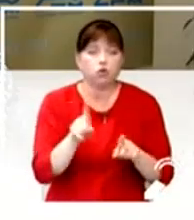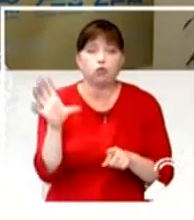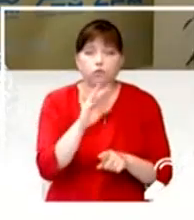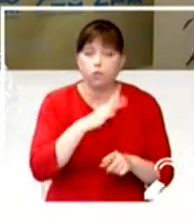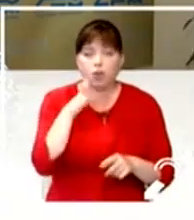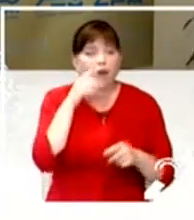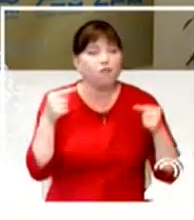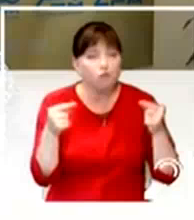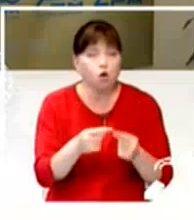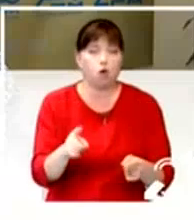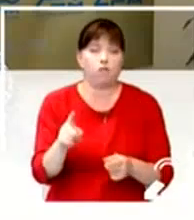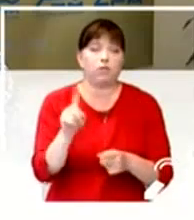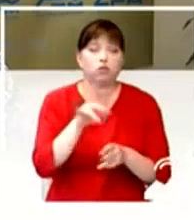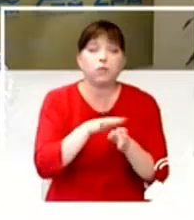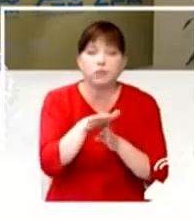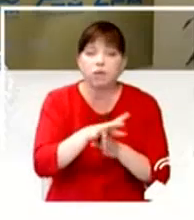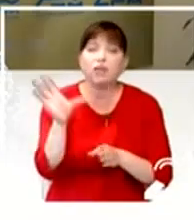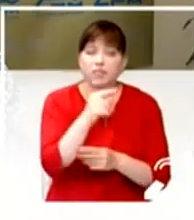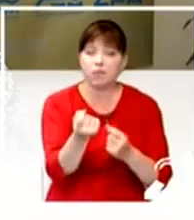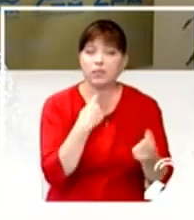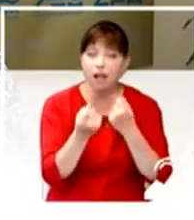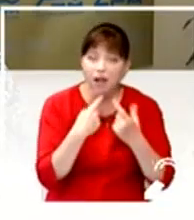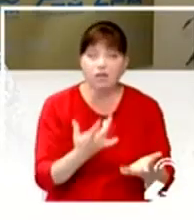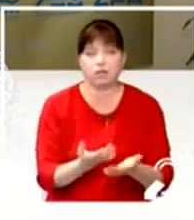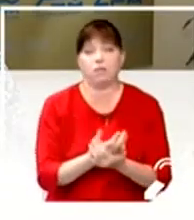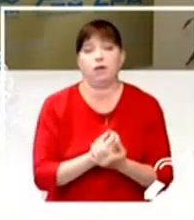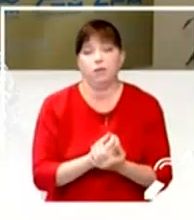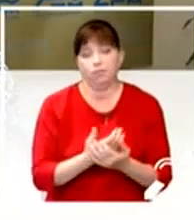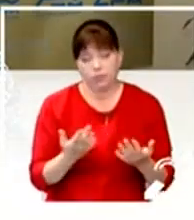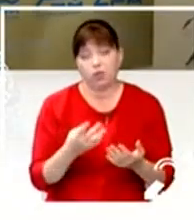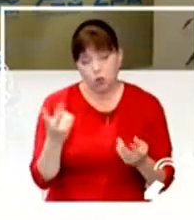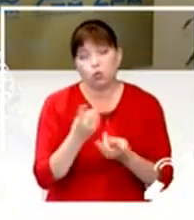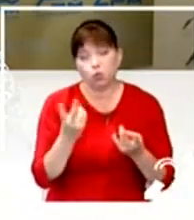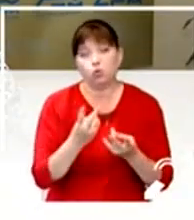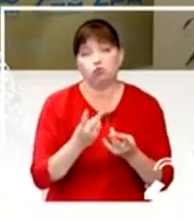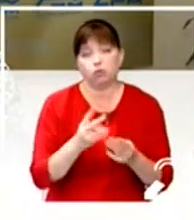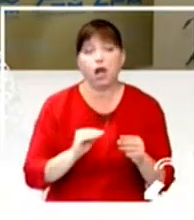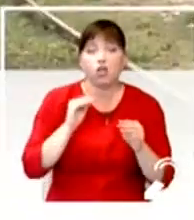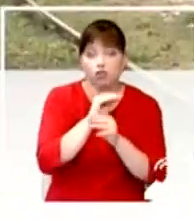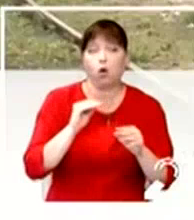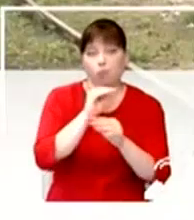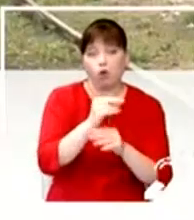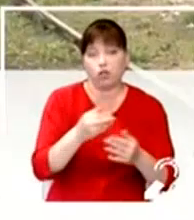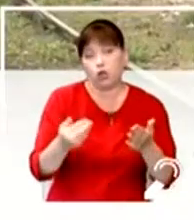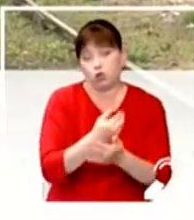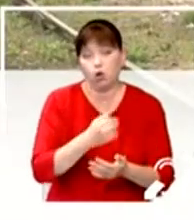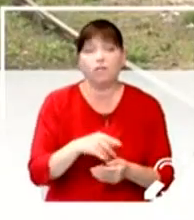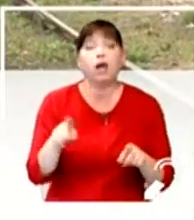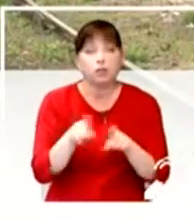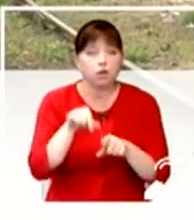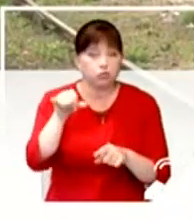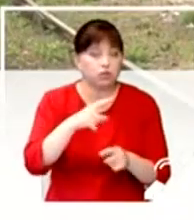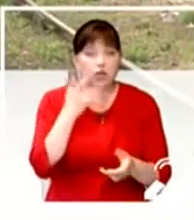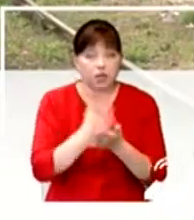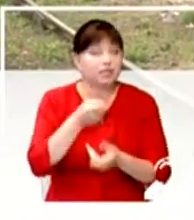față solicitărilor sezonierii existente, ar fi bine ca flota să se mărească. CFM are un adevărat